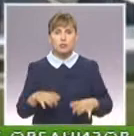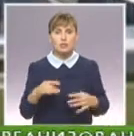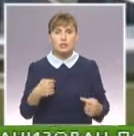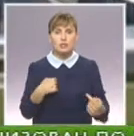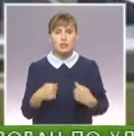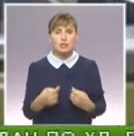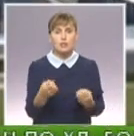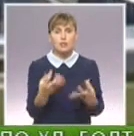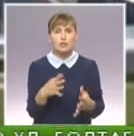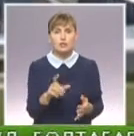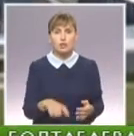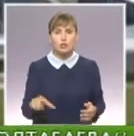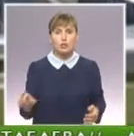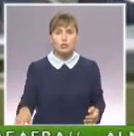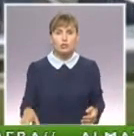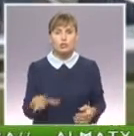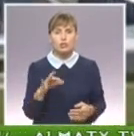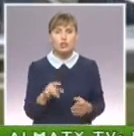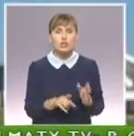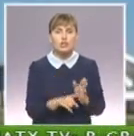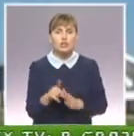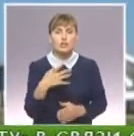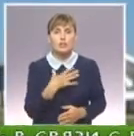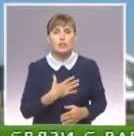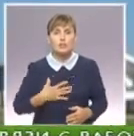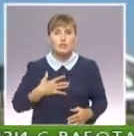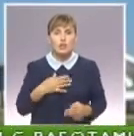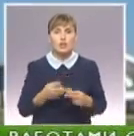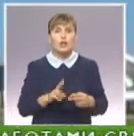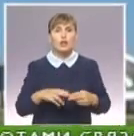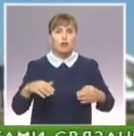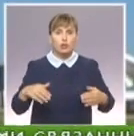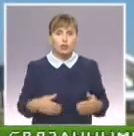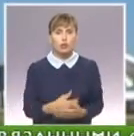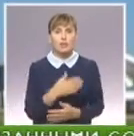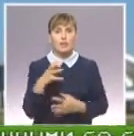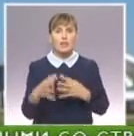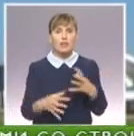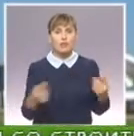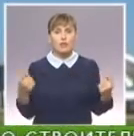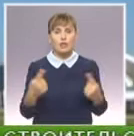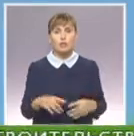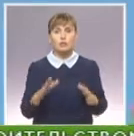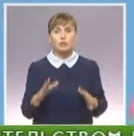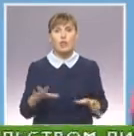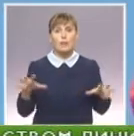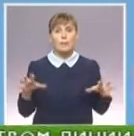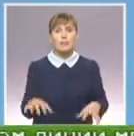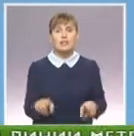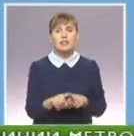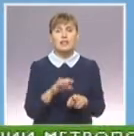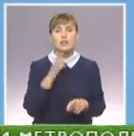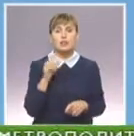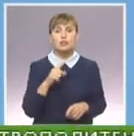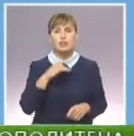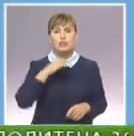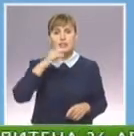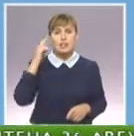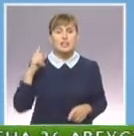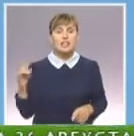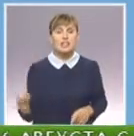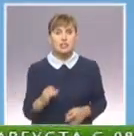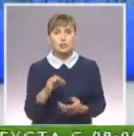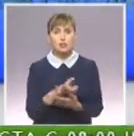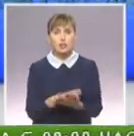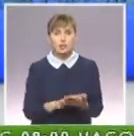страдают простые люди, растет социальная напряженность, и это все ведет к новому витку мирового кризиса. Президент также подчеркнул, что Казахстан заинтересован